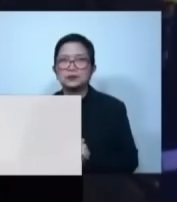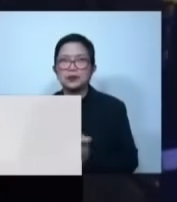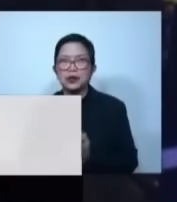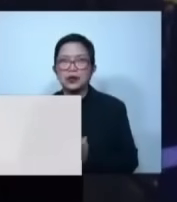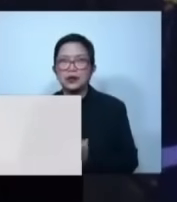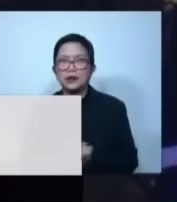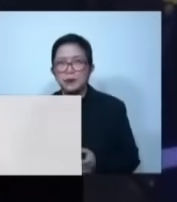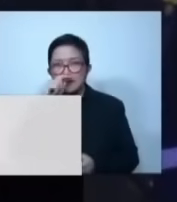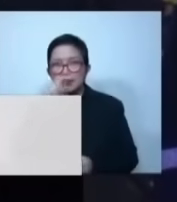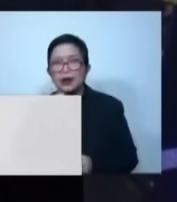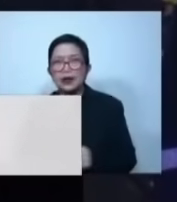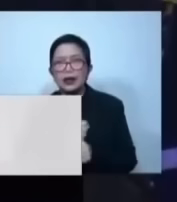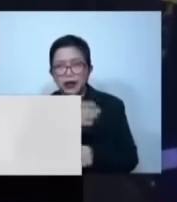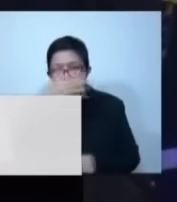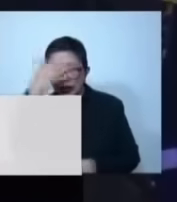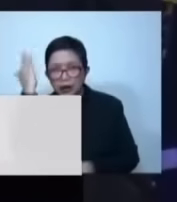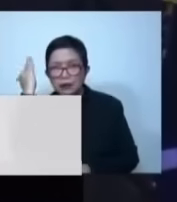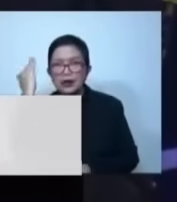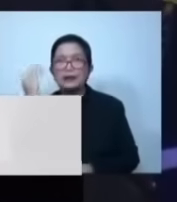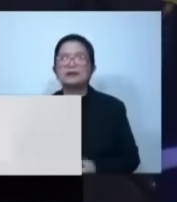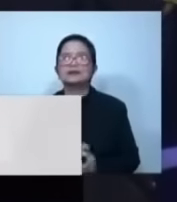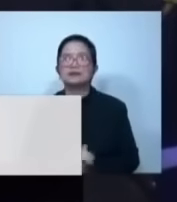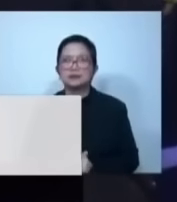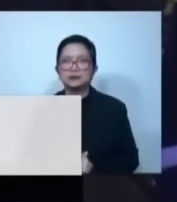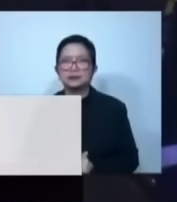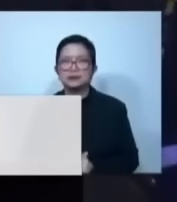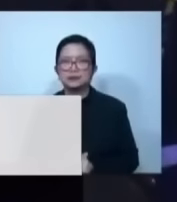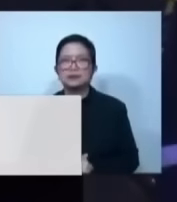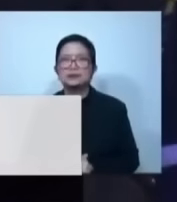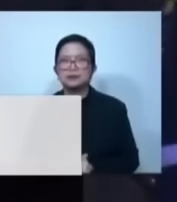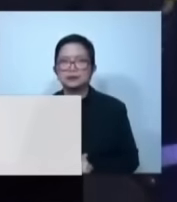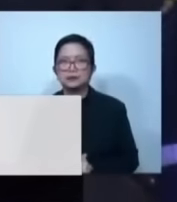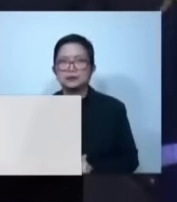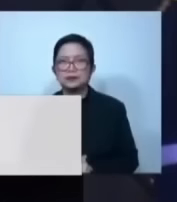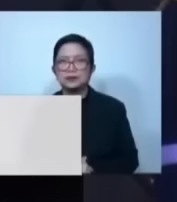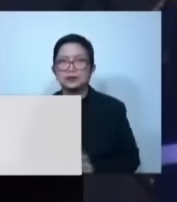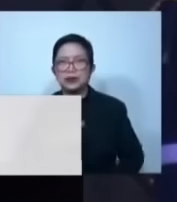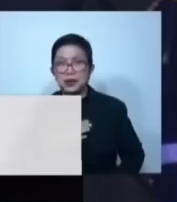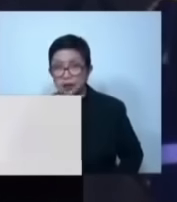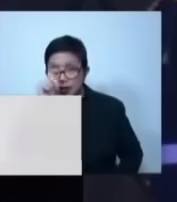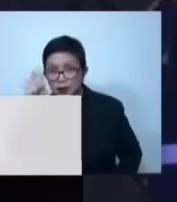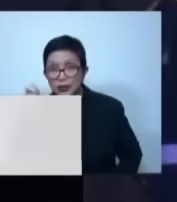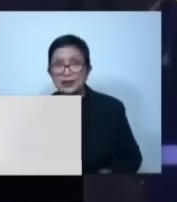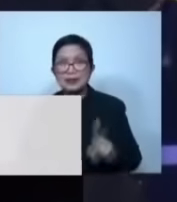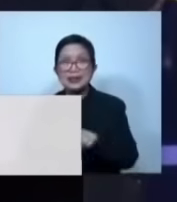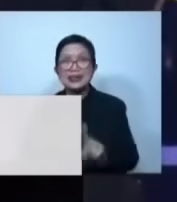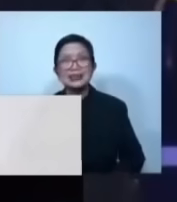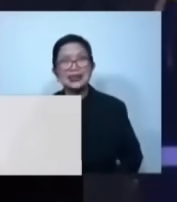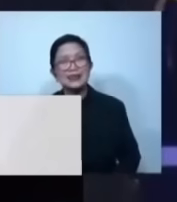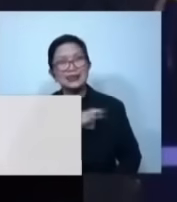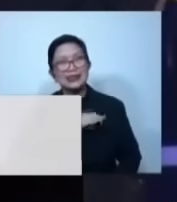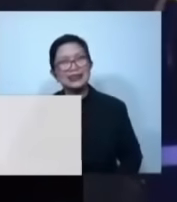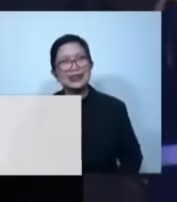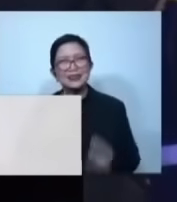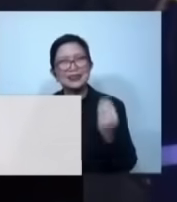dan Bapak Gibran rakabming Raka yang saya hormati Pasangan calon presiden